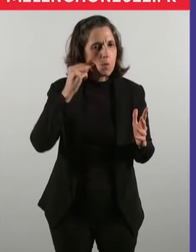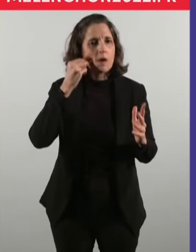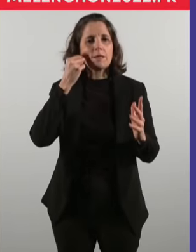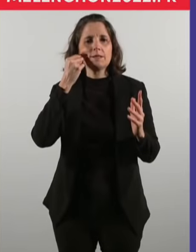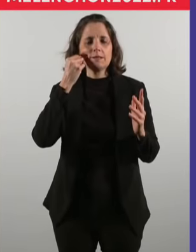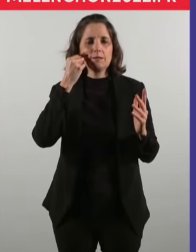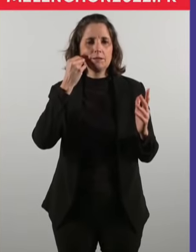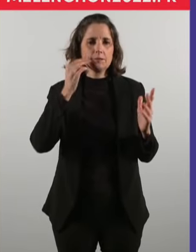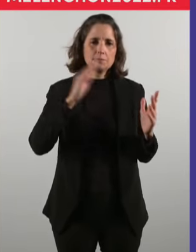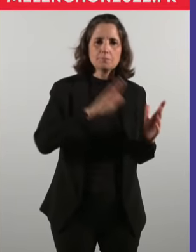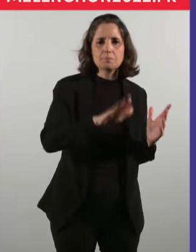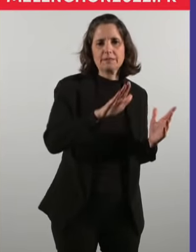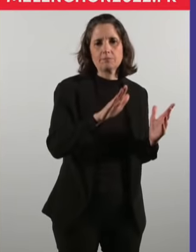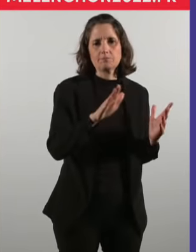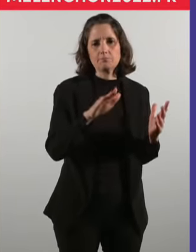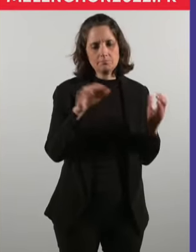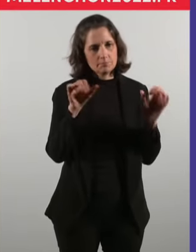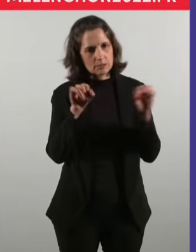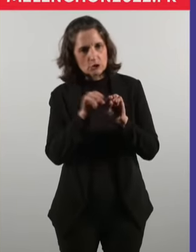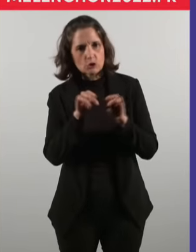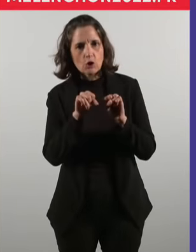serré germe la paix.